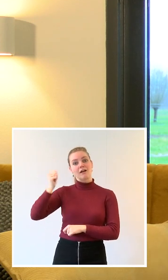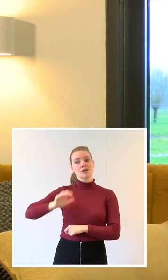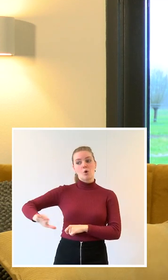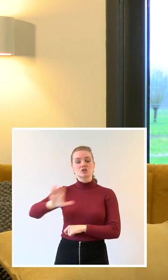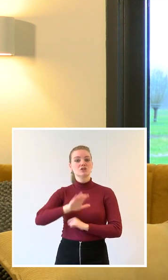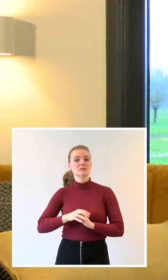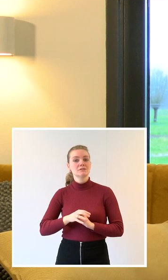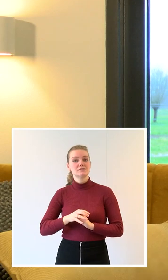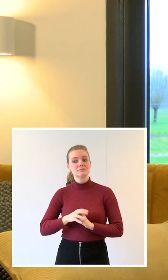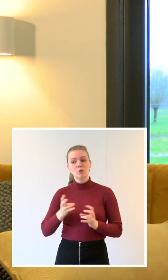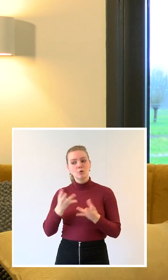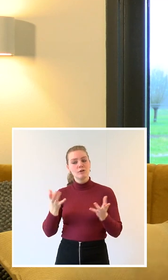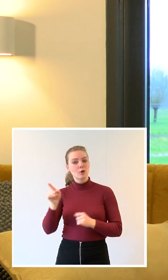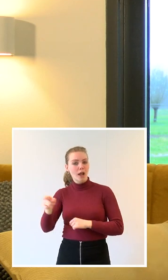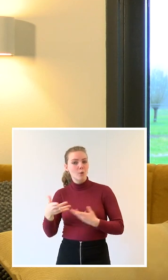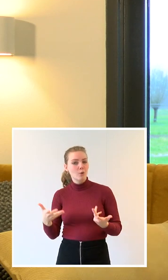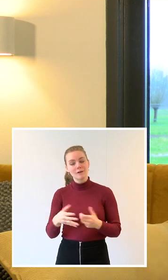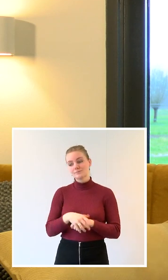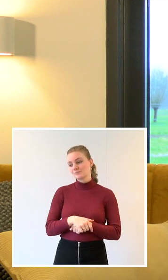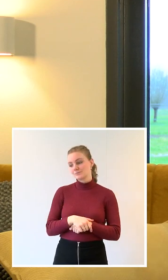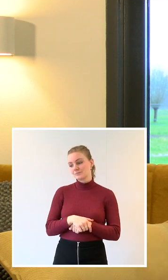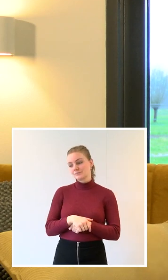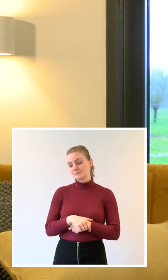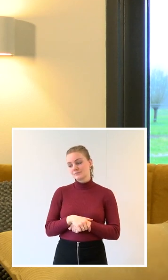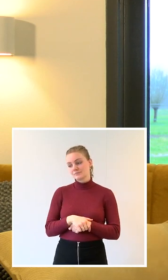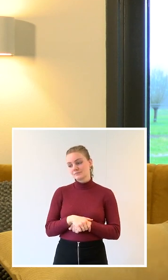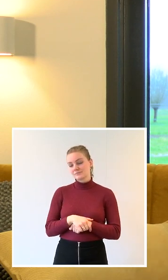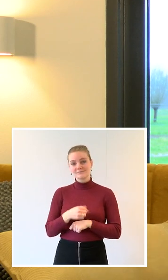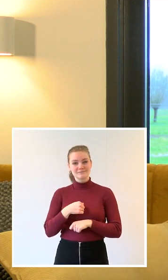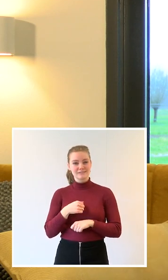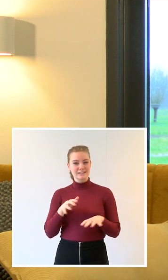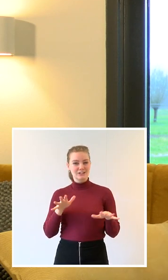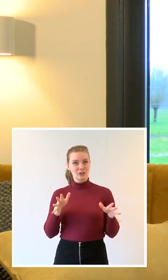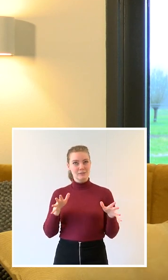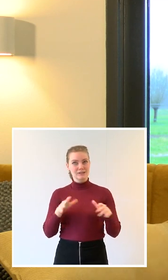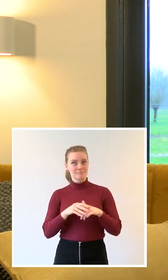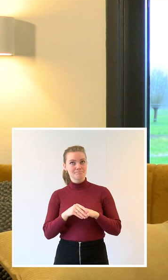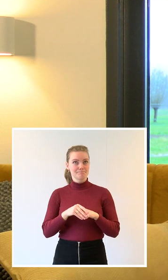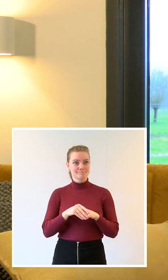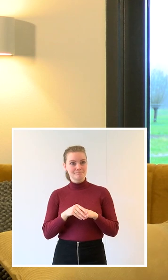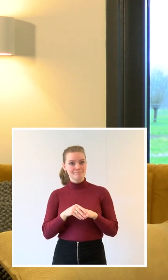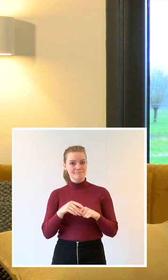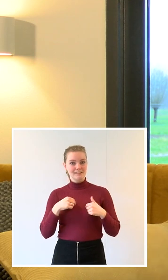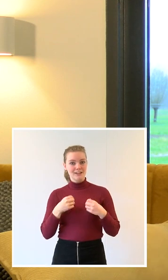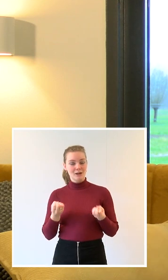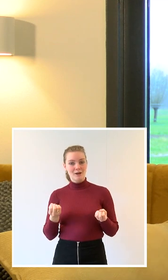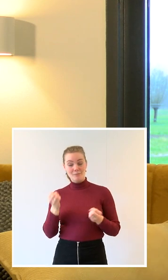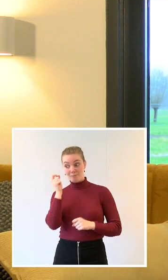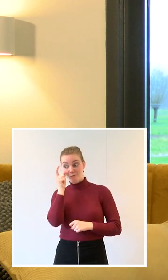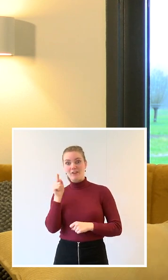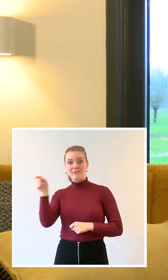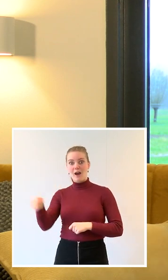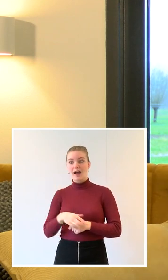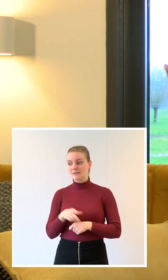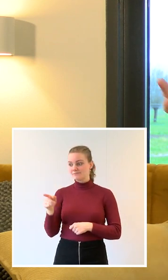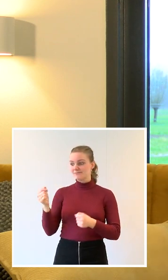En af en toe heb ik zoiets van heb ik bewondering voor haar. Als ik kijk naar haar inzet en haar energie, dan denk ik,